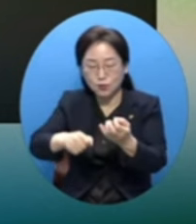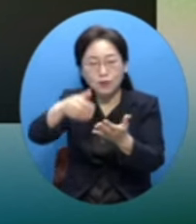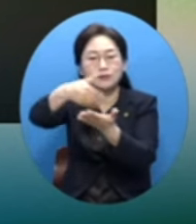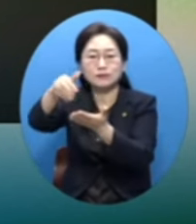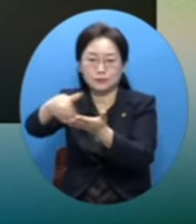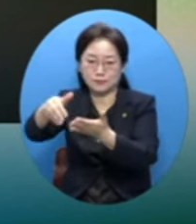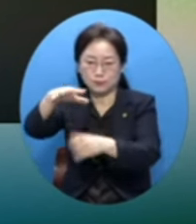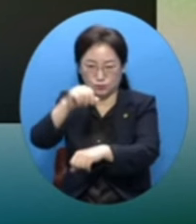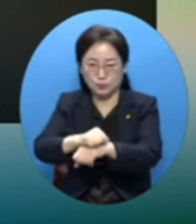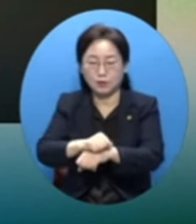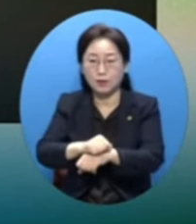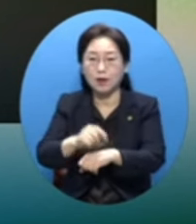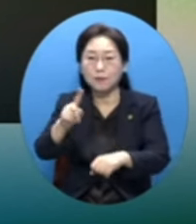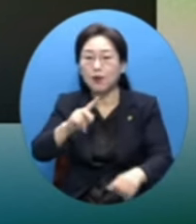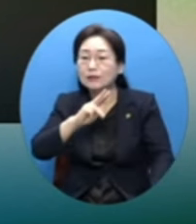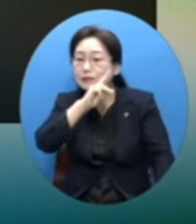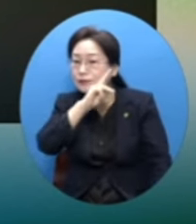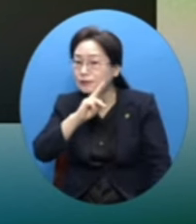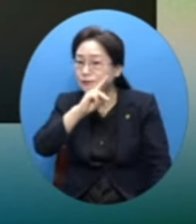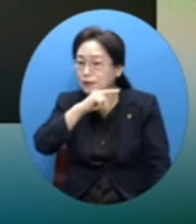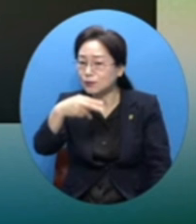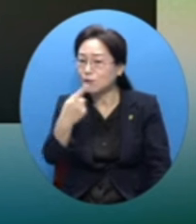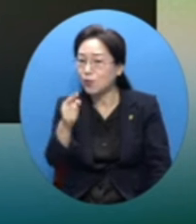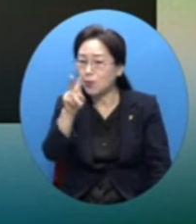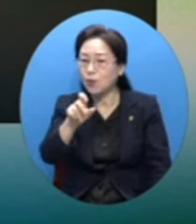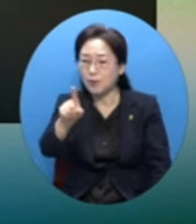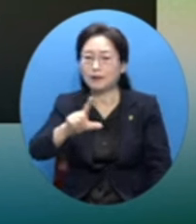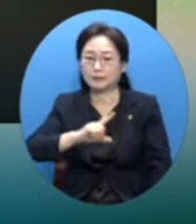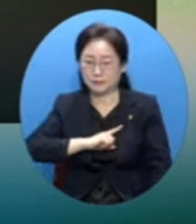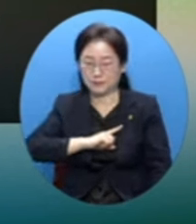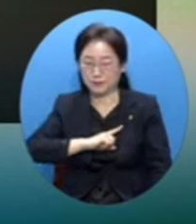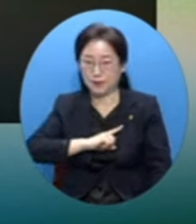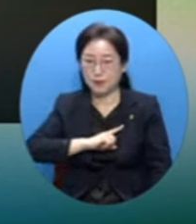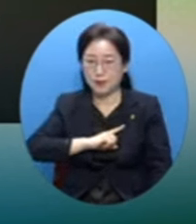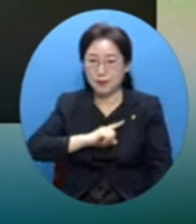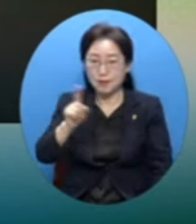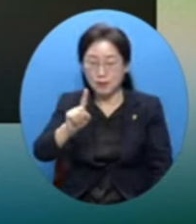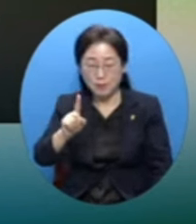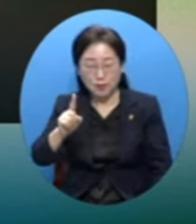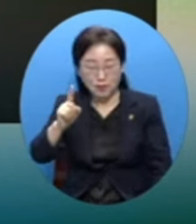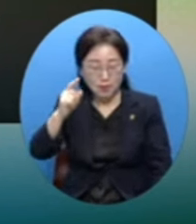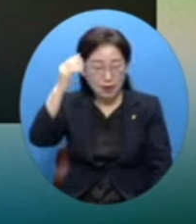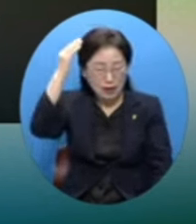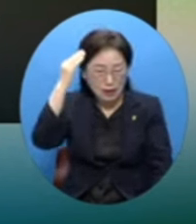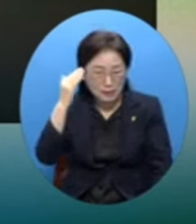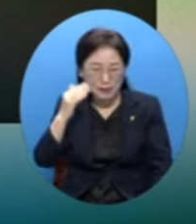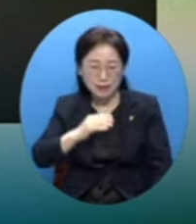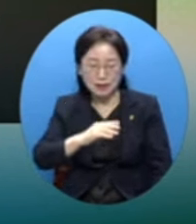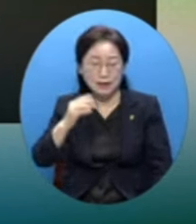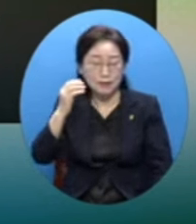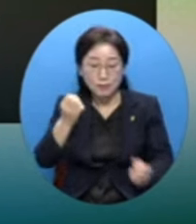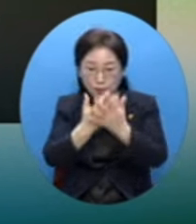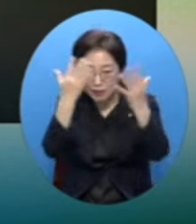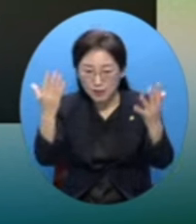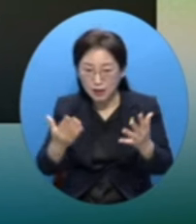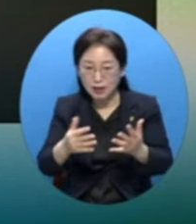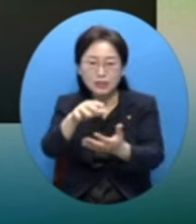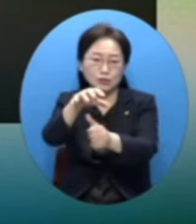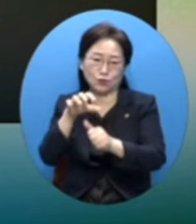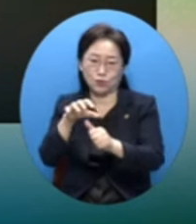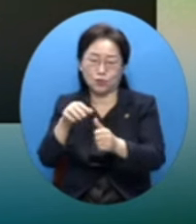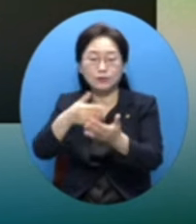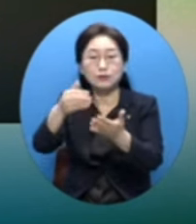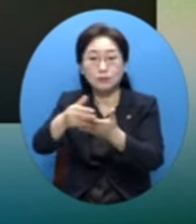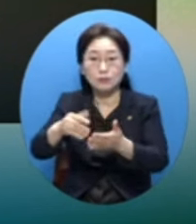그린 의심하는 도마라고 하는 그림이 있습니다. 명암법에 의해서 그림을 그렸는데 1602년에 그린 그림인데 사진을